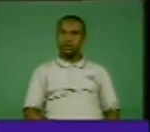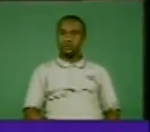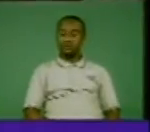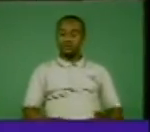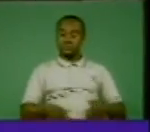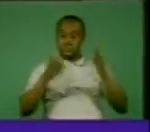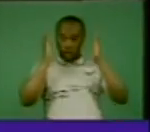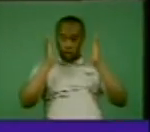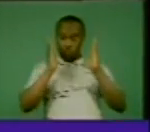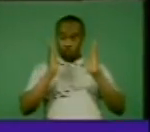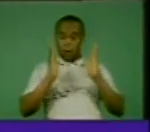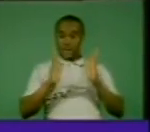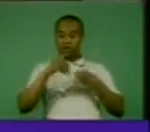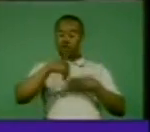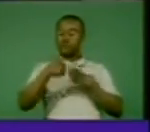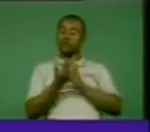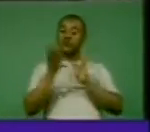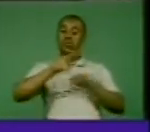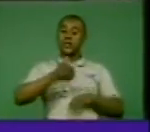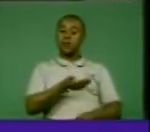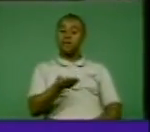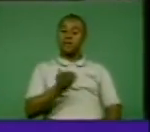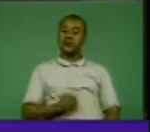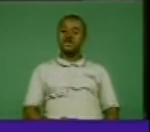Waheshimiwa wajumbe tunaomba tumalizie.